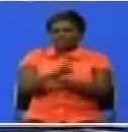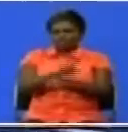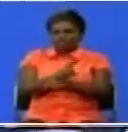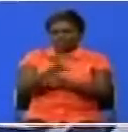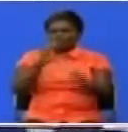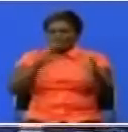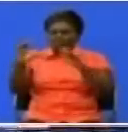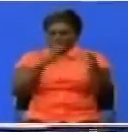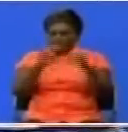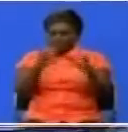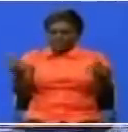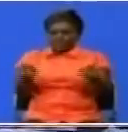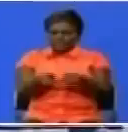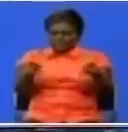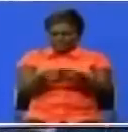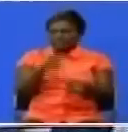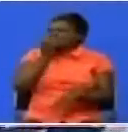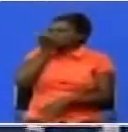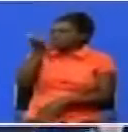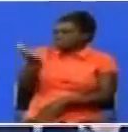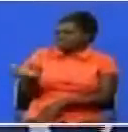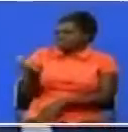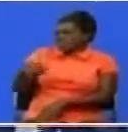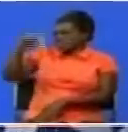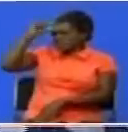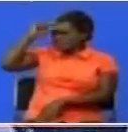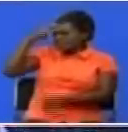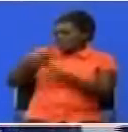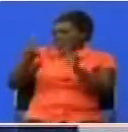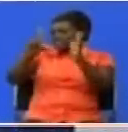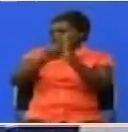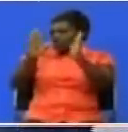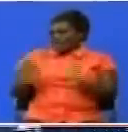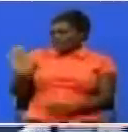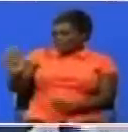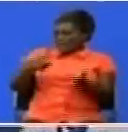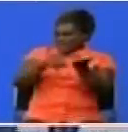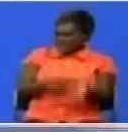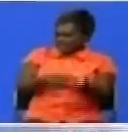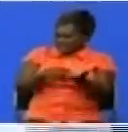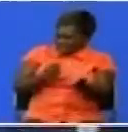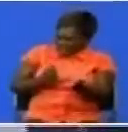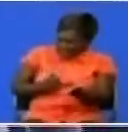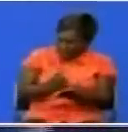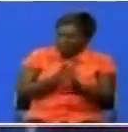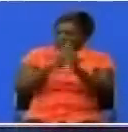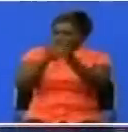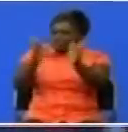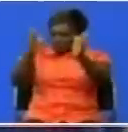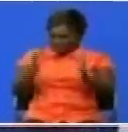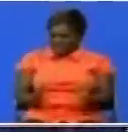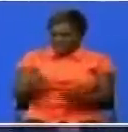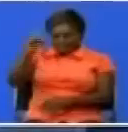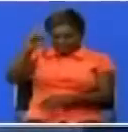vya mawasiliano pamoja na kuidharau serikali. Hata hivyo, mawakili wake walisisitiza kuwa haki za wanahabari